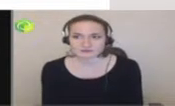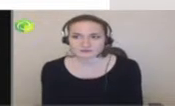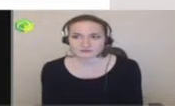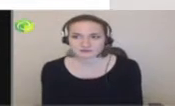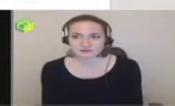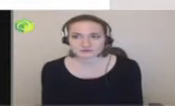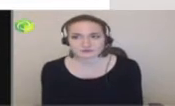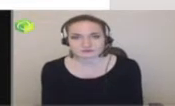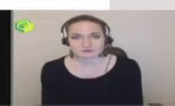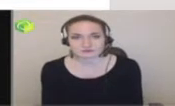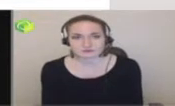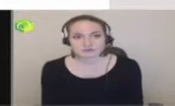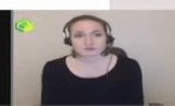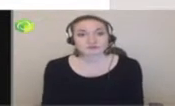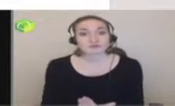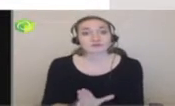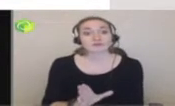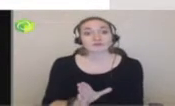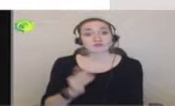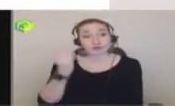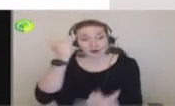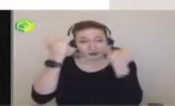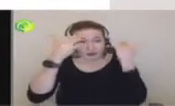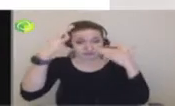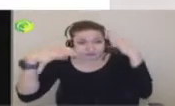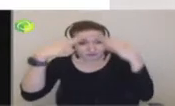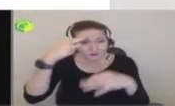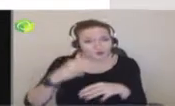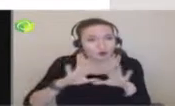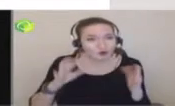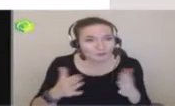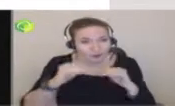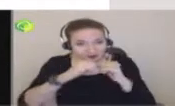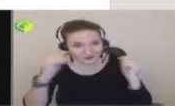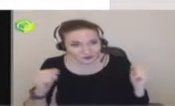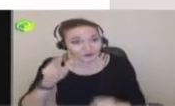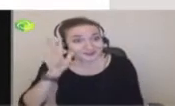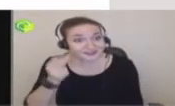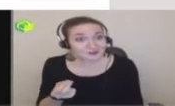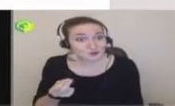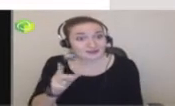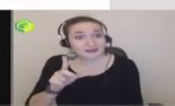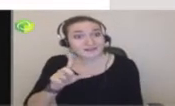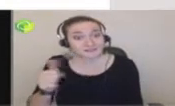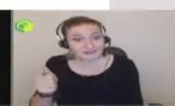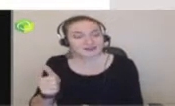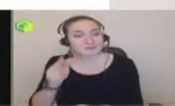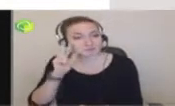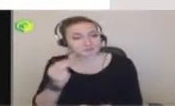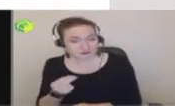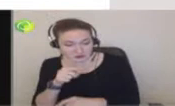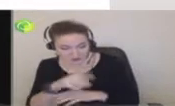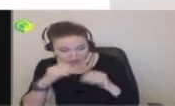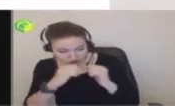100 idées pour en savoir plus sur les personnes avec trisomie 21. C'est un ouvrage collectif, Trisomie 21 France, chez Tom Pousse.